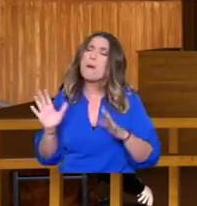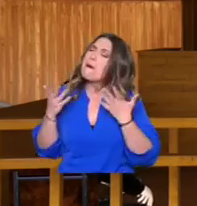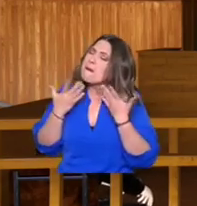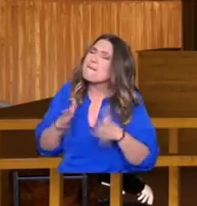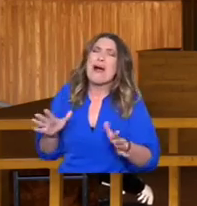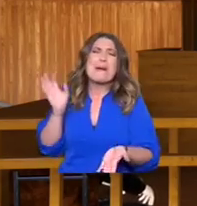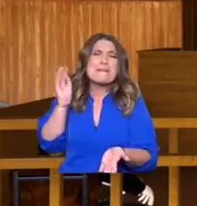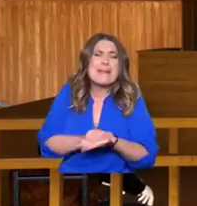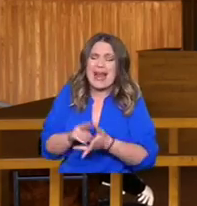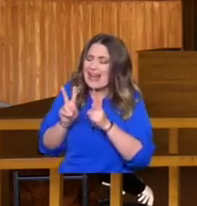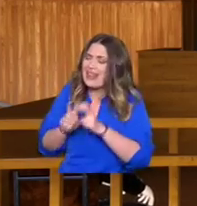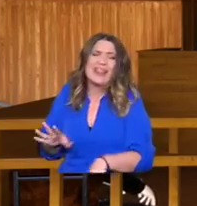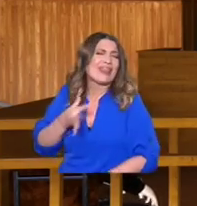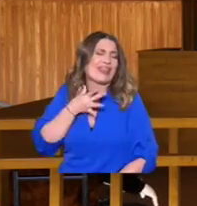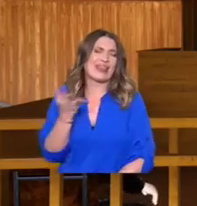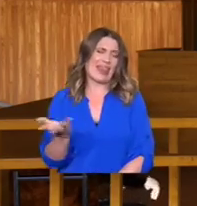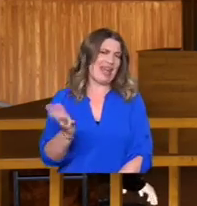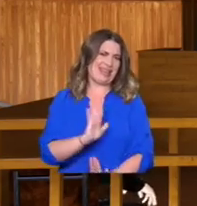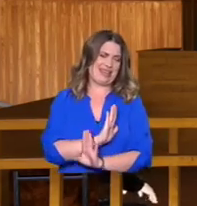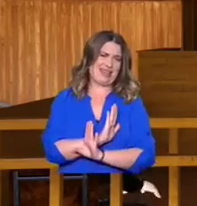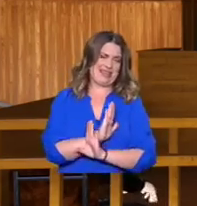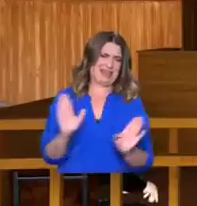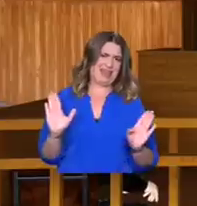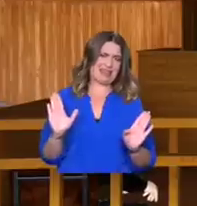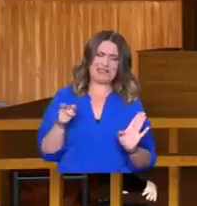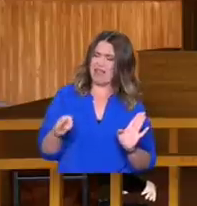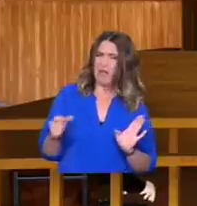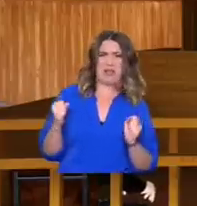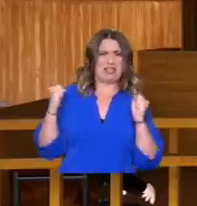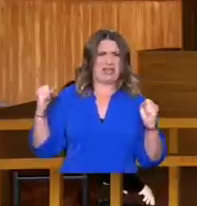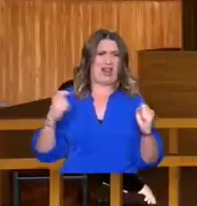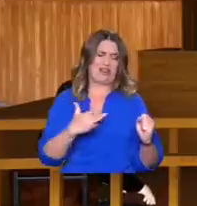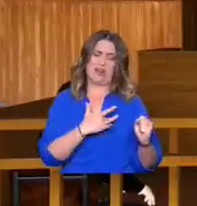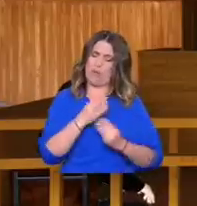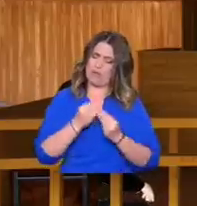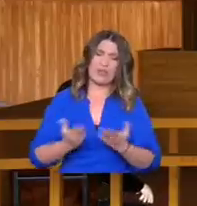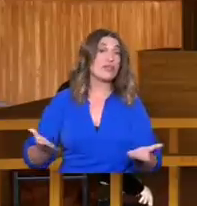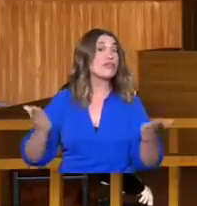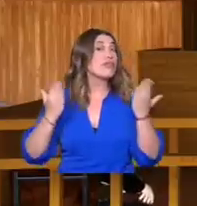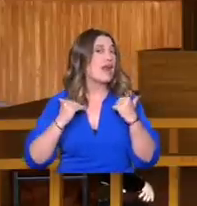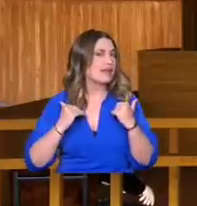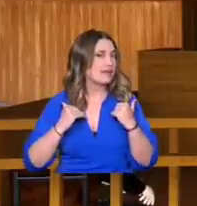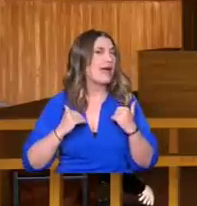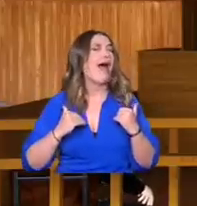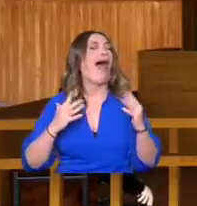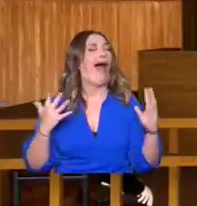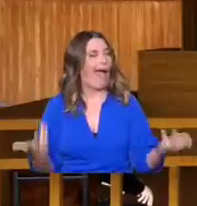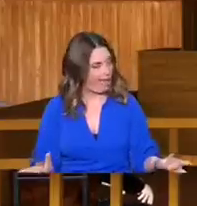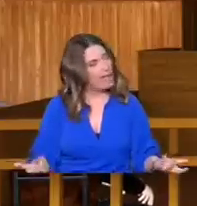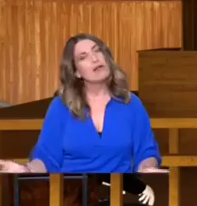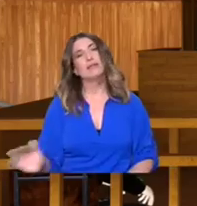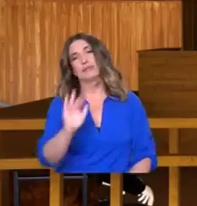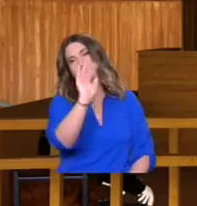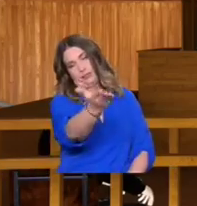δεν χρειάζεται να το εξετάσω ξανά. Αυτό είναι το πλαίσιο στο οποίο καλείται η κυρία Καρατζά να